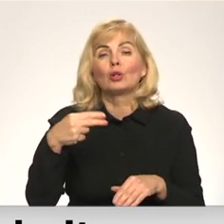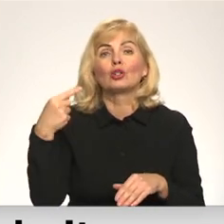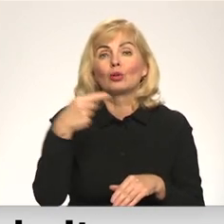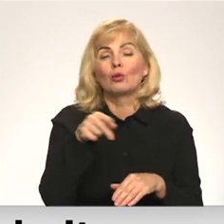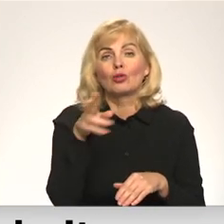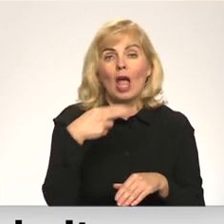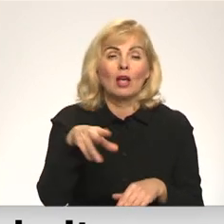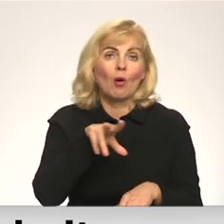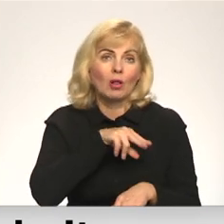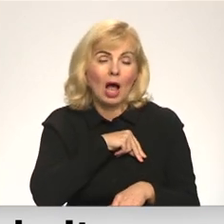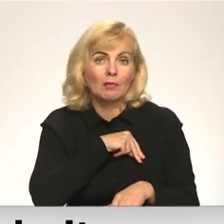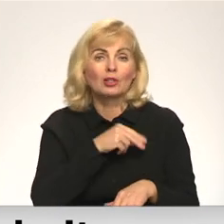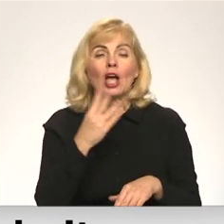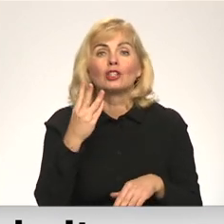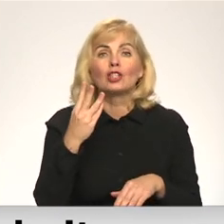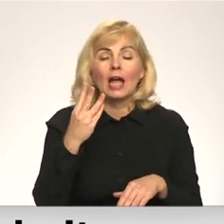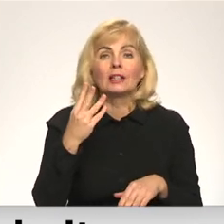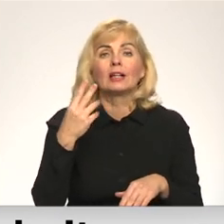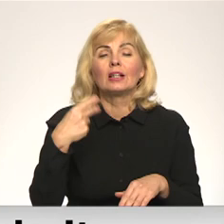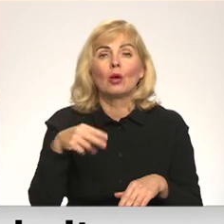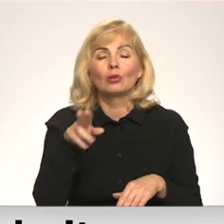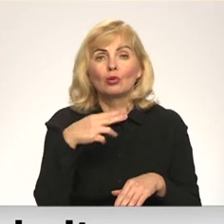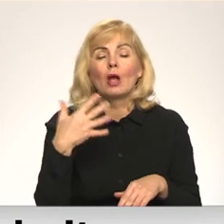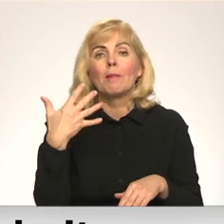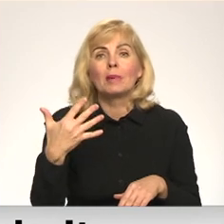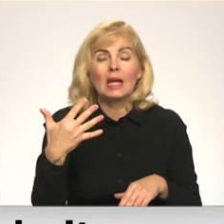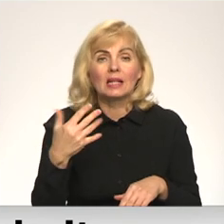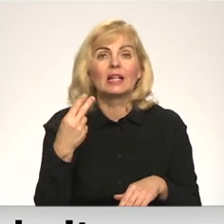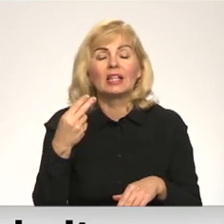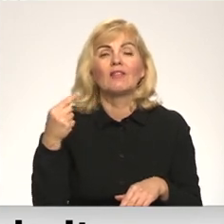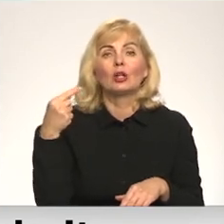laimests, 4,10 tūkstoši eiro laimesti un 5,2 tūkstoši eiro laimesti.